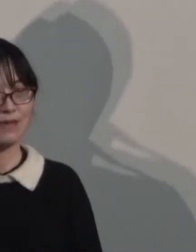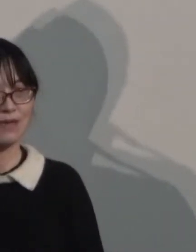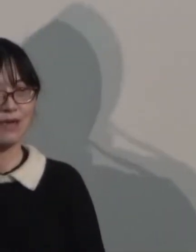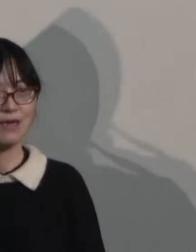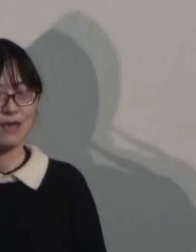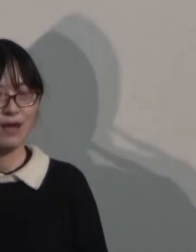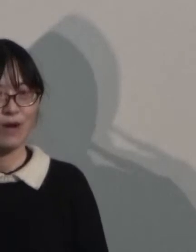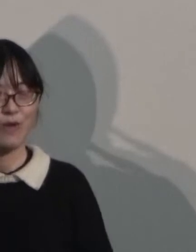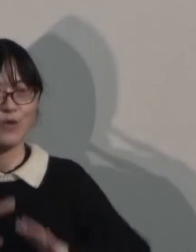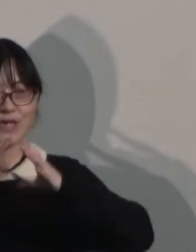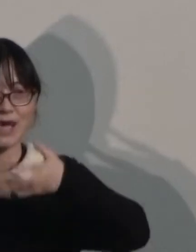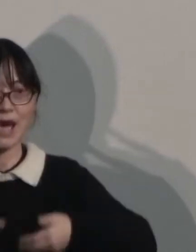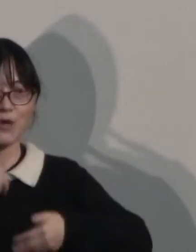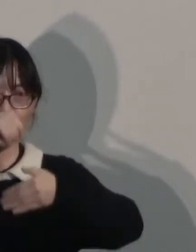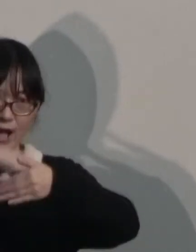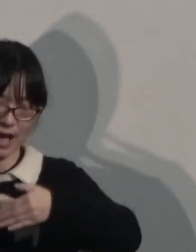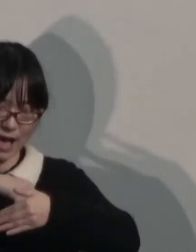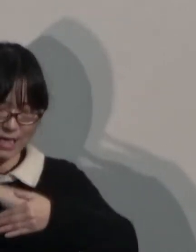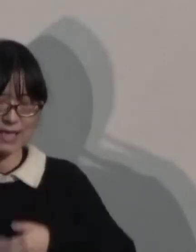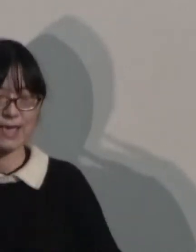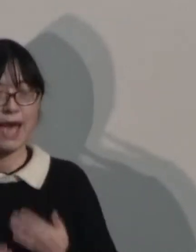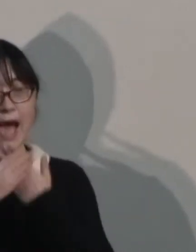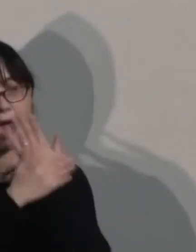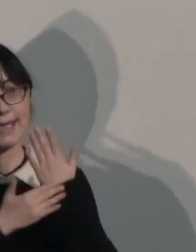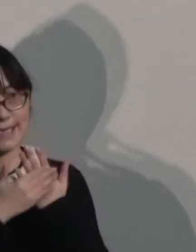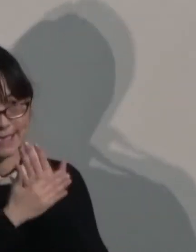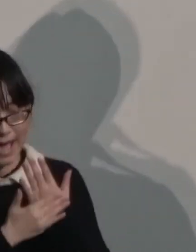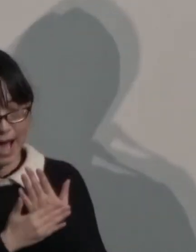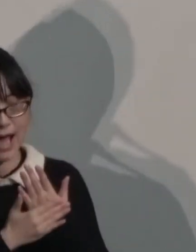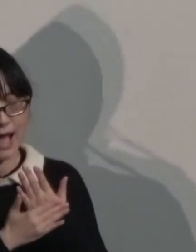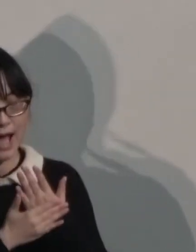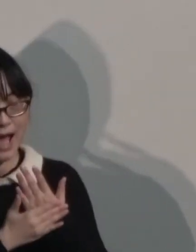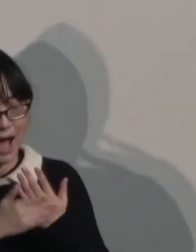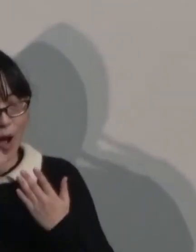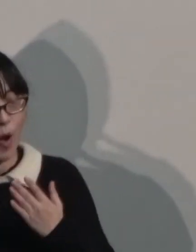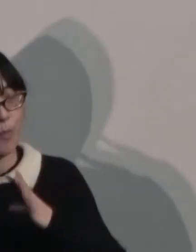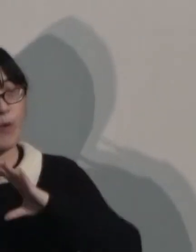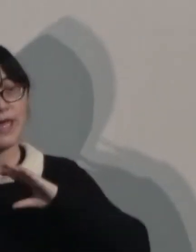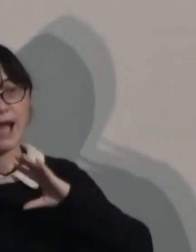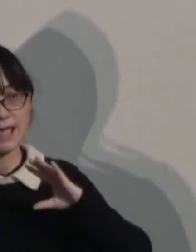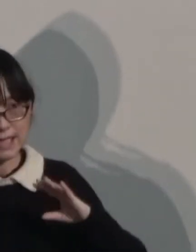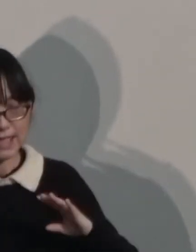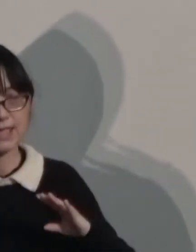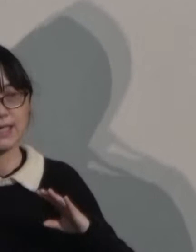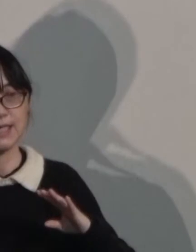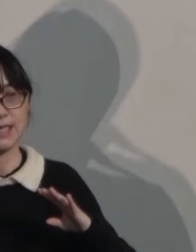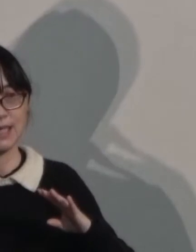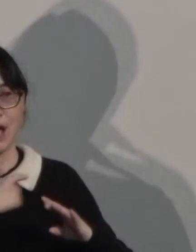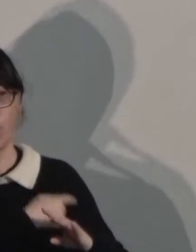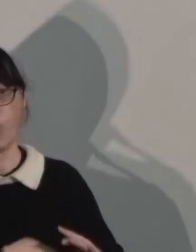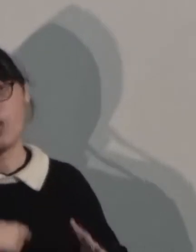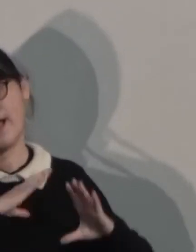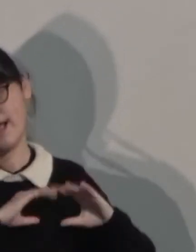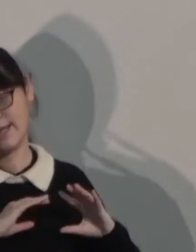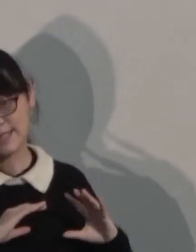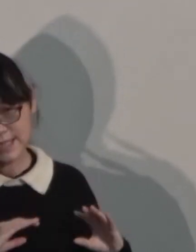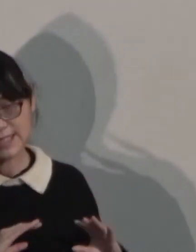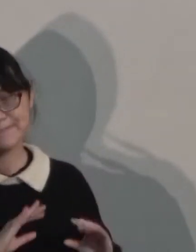この世の中に愛や思いやりや真心があるのと同じ